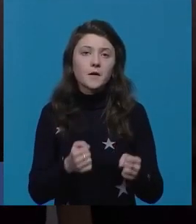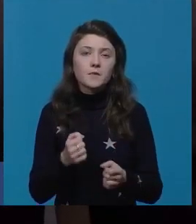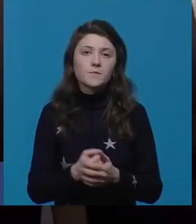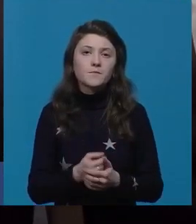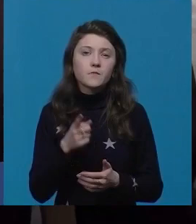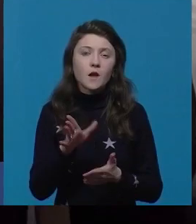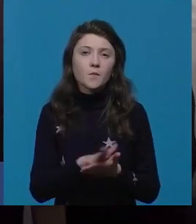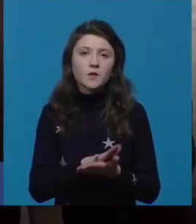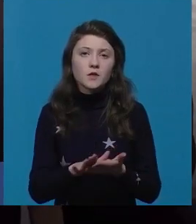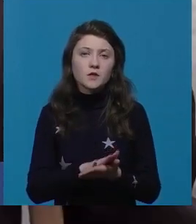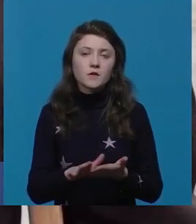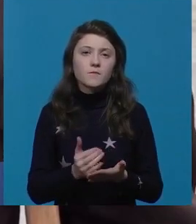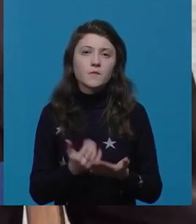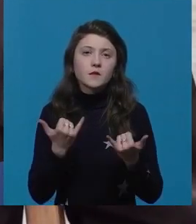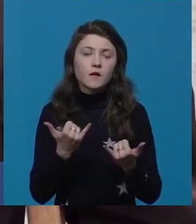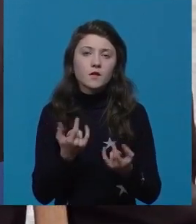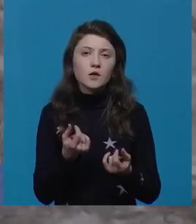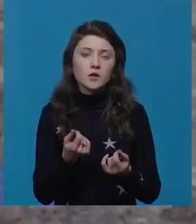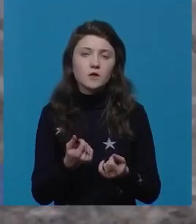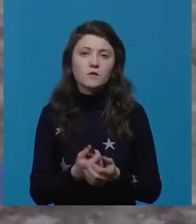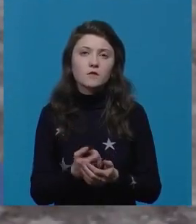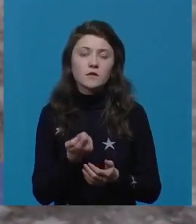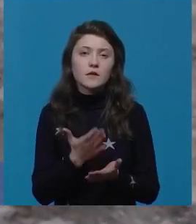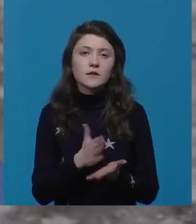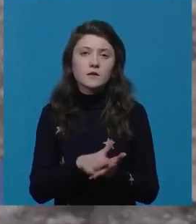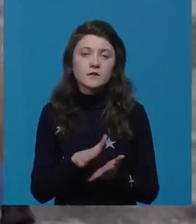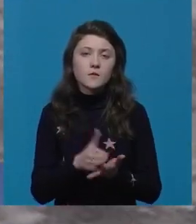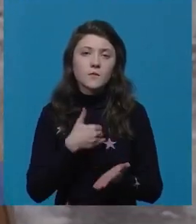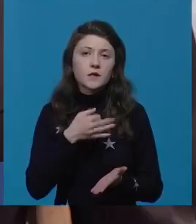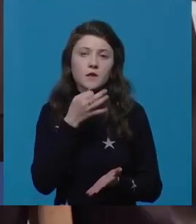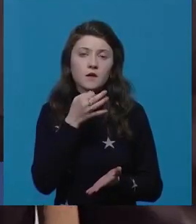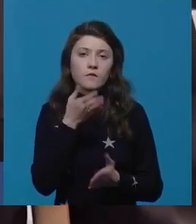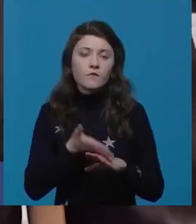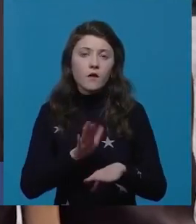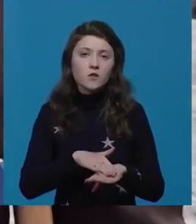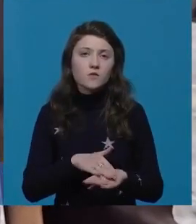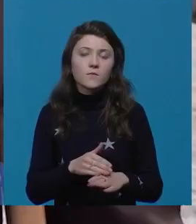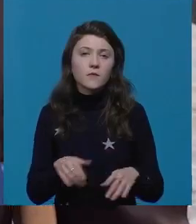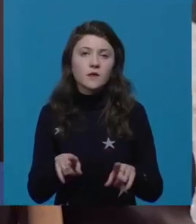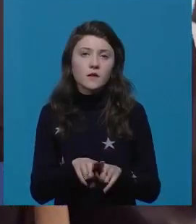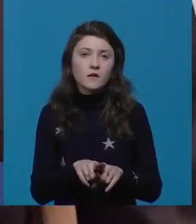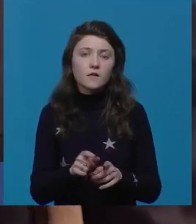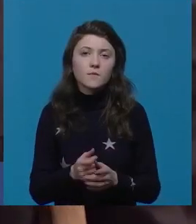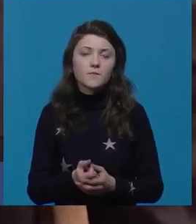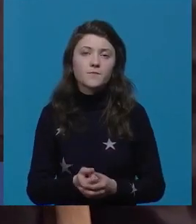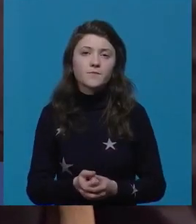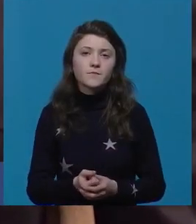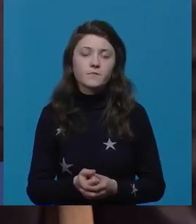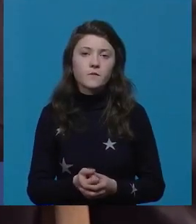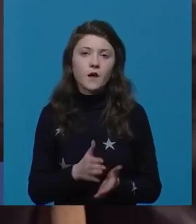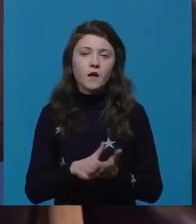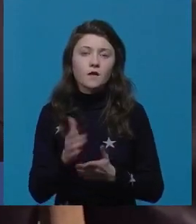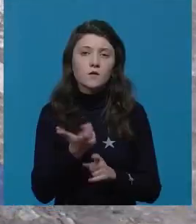чистять. Ну, зараз трохи слизькувато. Ну, мені зараз складно взагалі. Такий лід дуже небезпечний